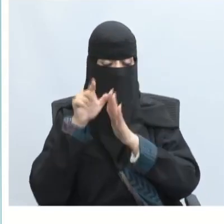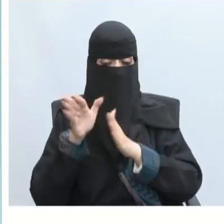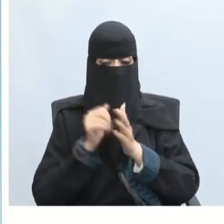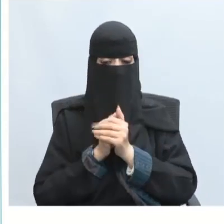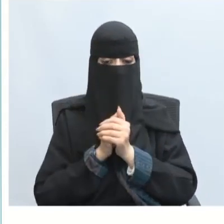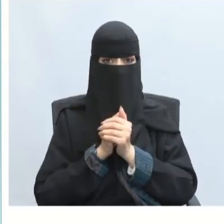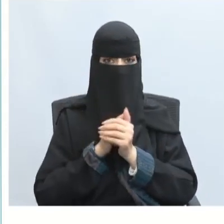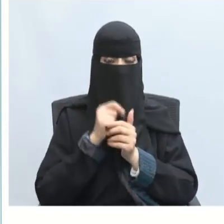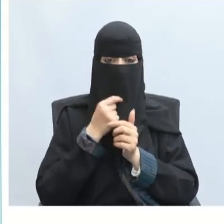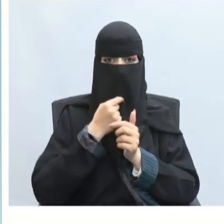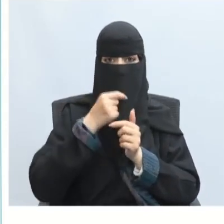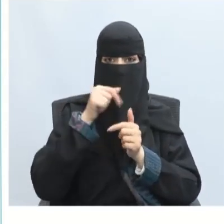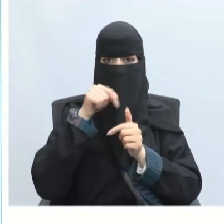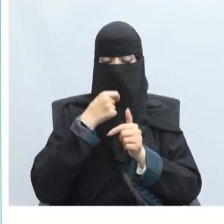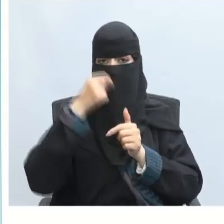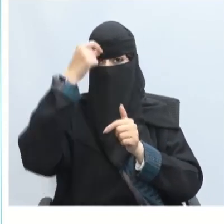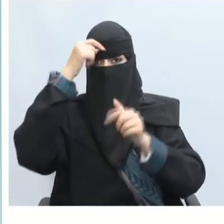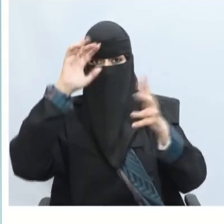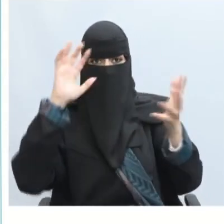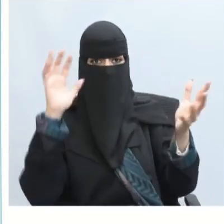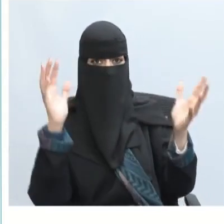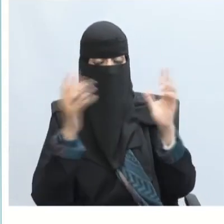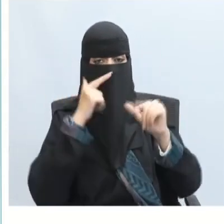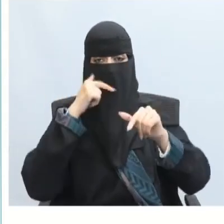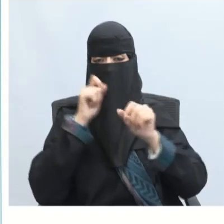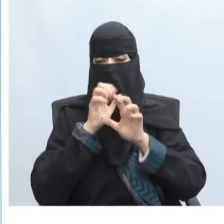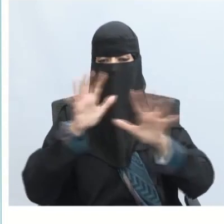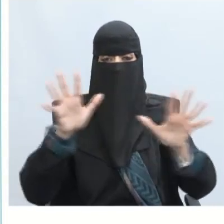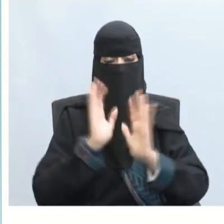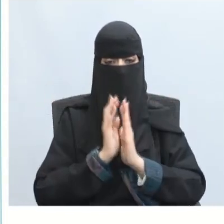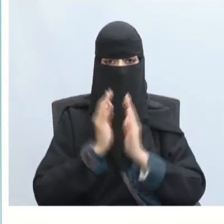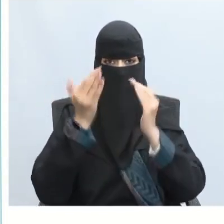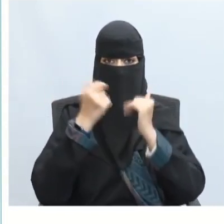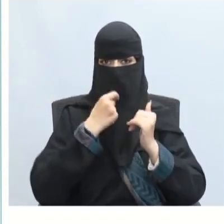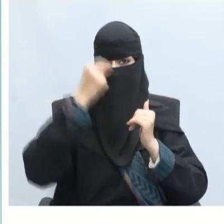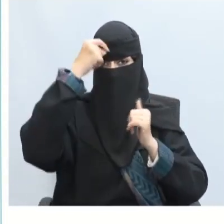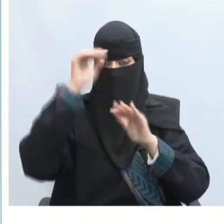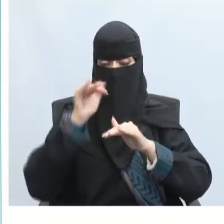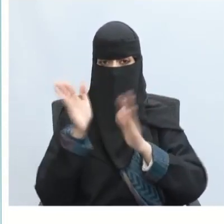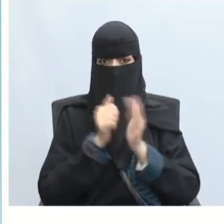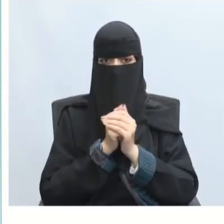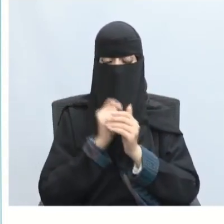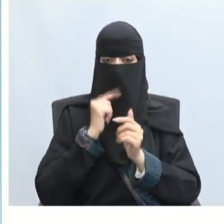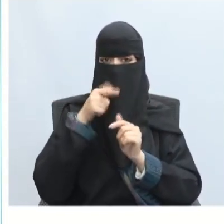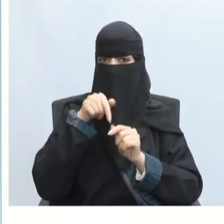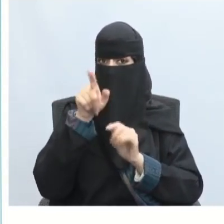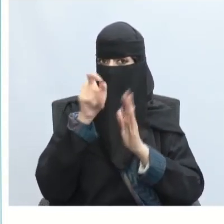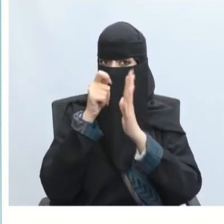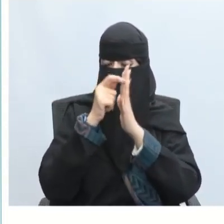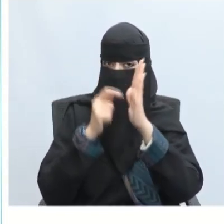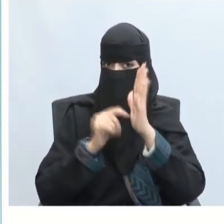النظام السمه العامه فيه انه عام اما اداه الاصدار